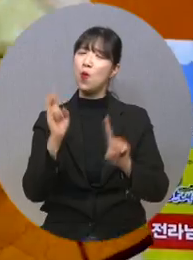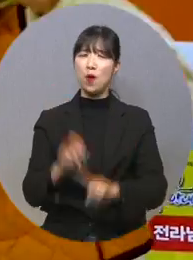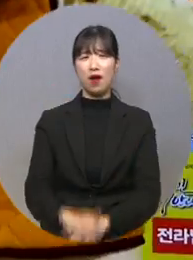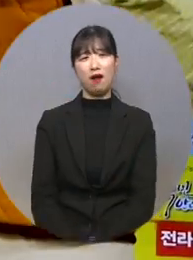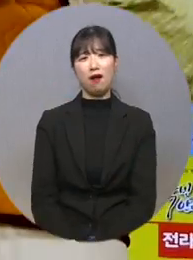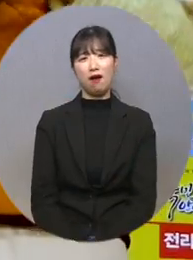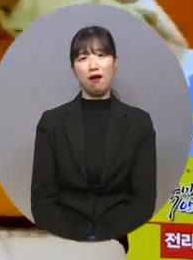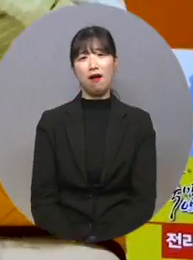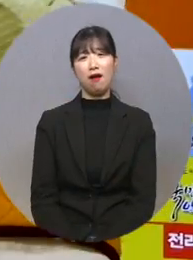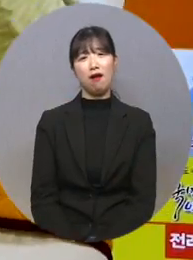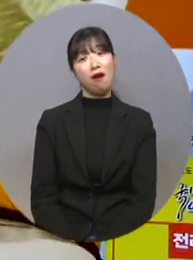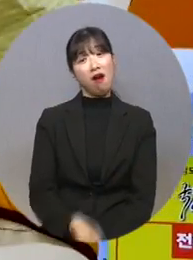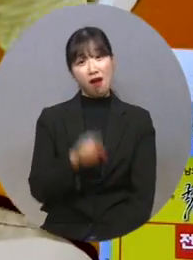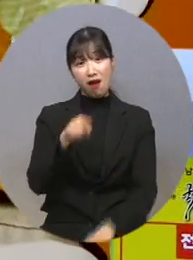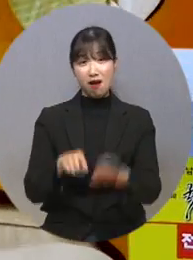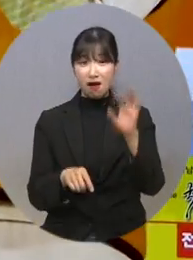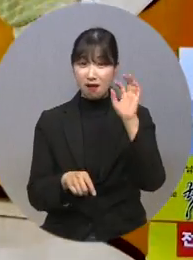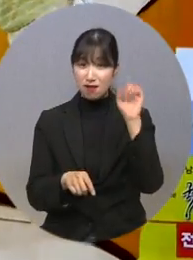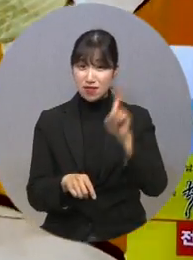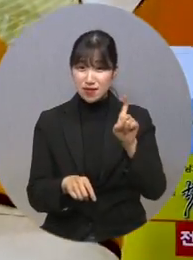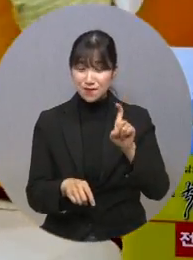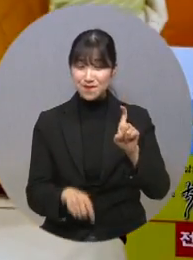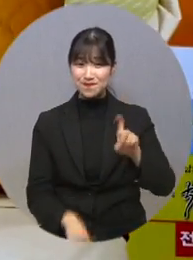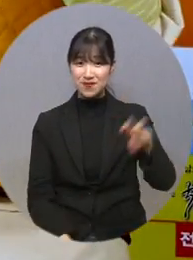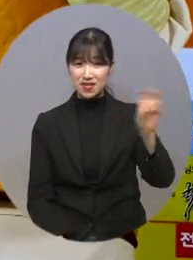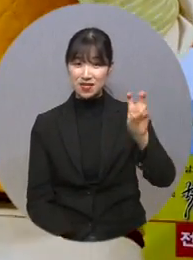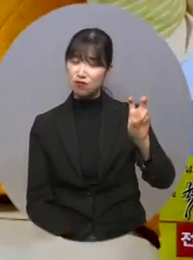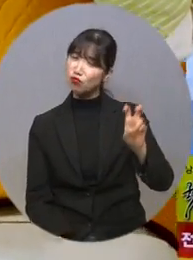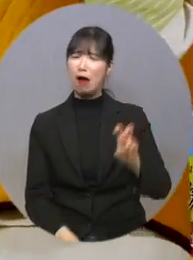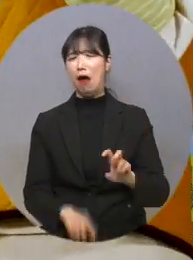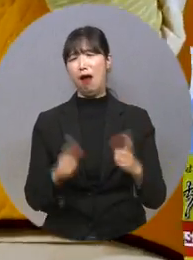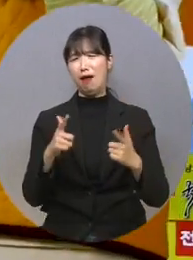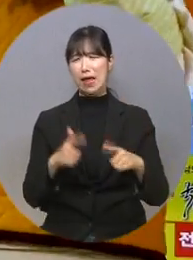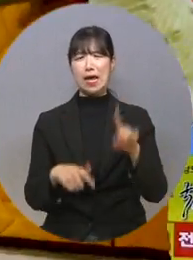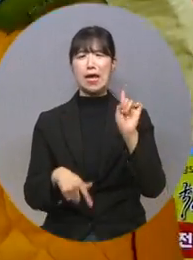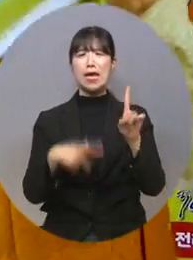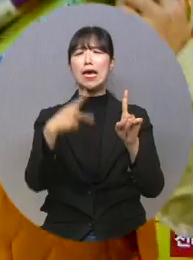10kg 아니니? 그 10kg 아니야? 20kg! 이게 1kg짜리인가 봐.